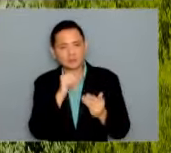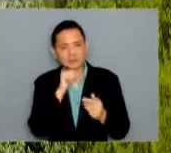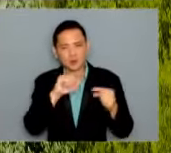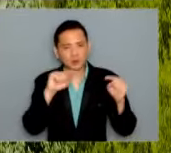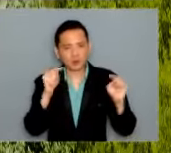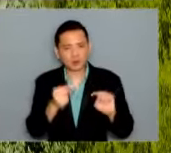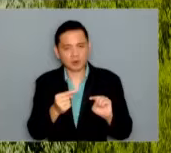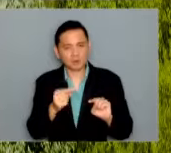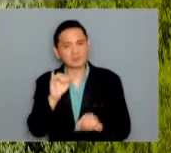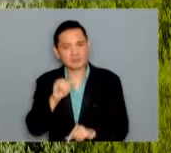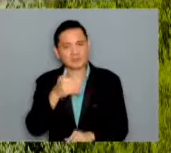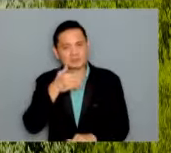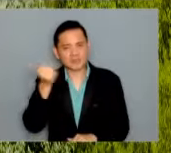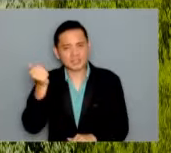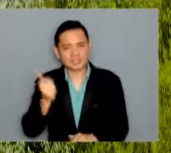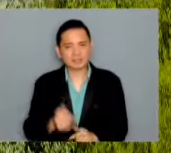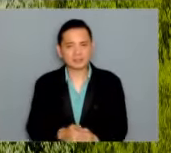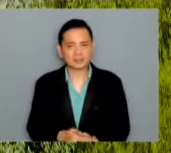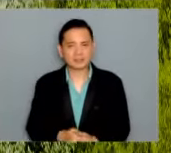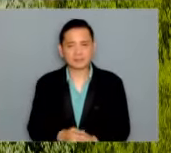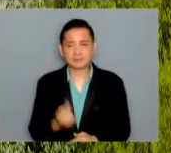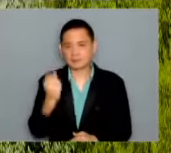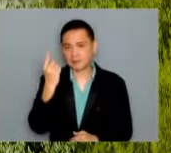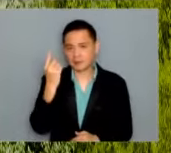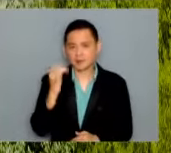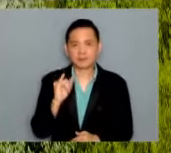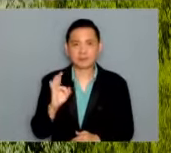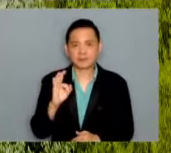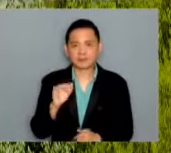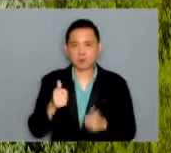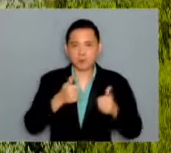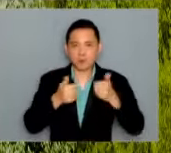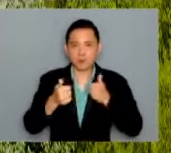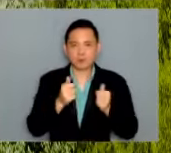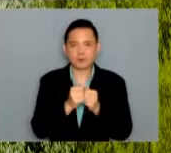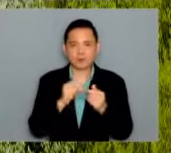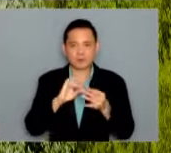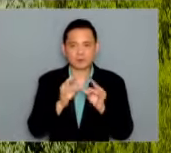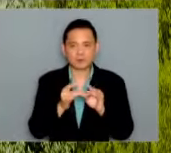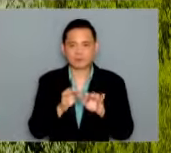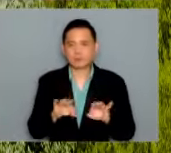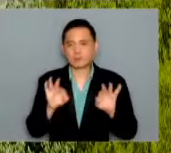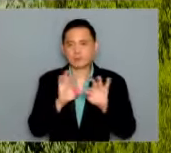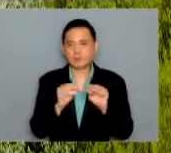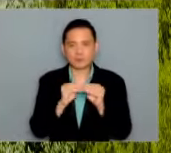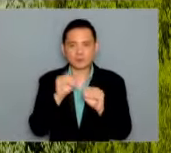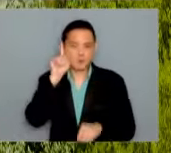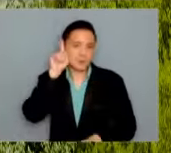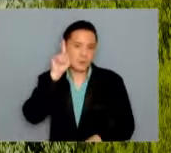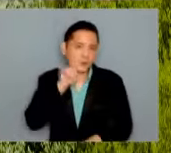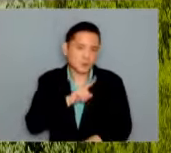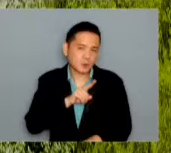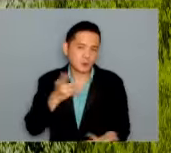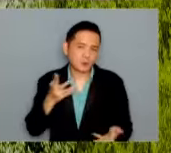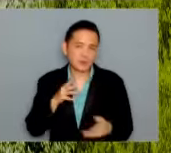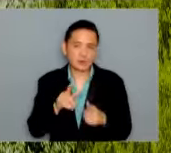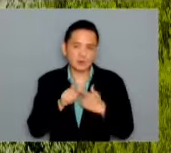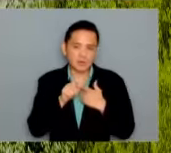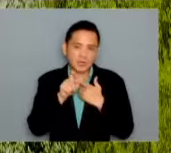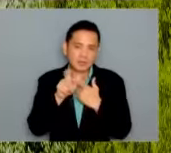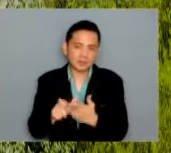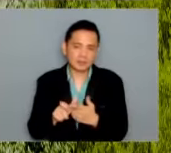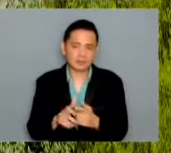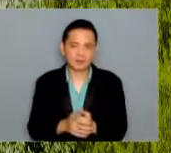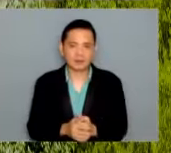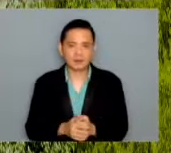lang. Unless, magko-compete ka for Olympics na kailangan nating ayusin, di ba? Yung running form na mas more efficient. Pero kung ano yung nag-work sa'yo